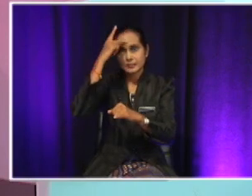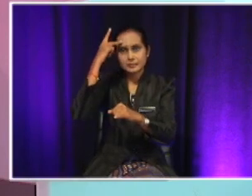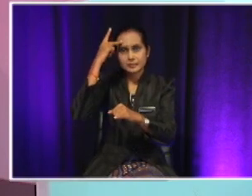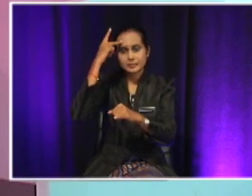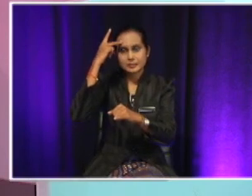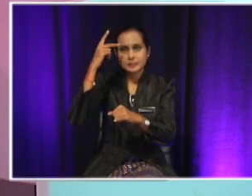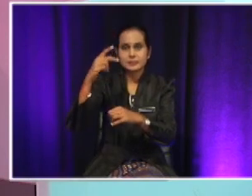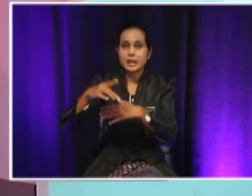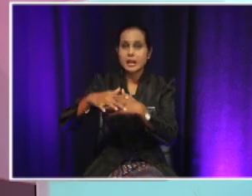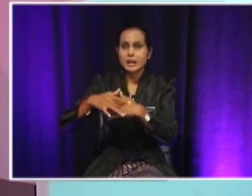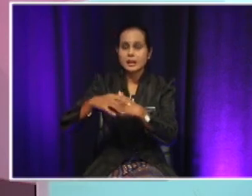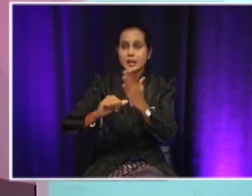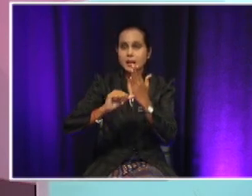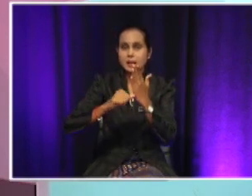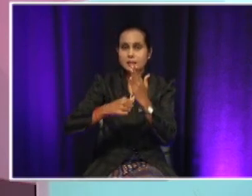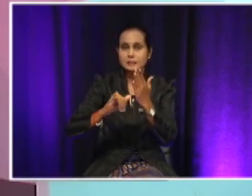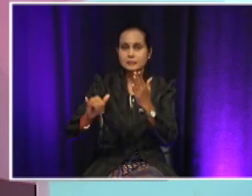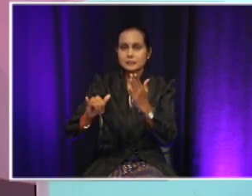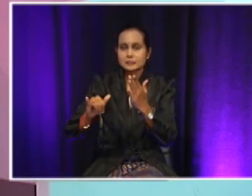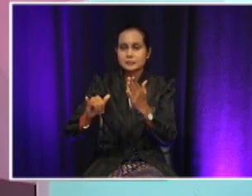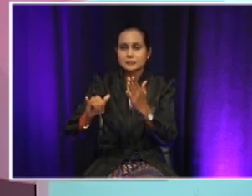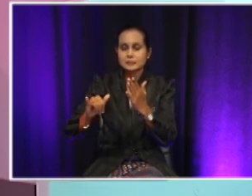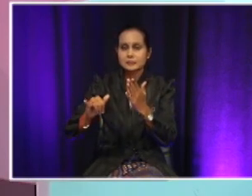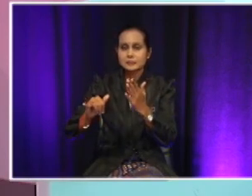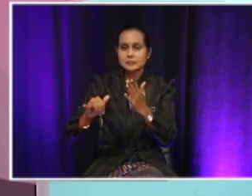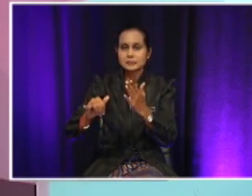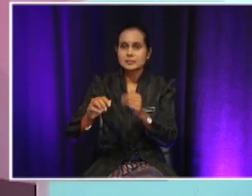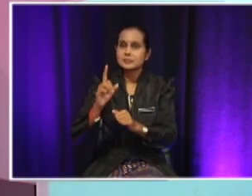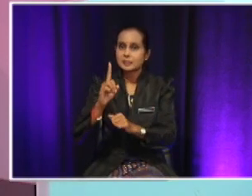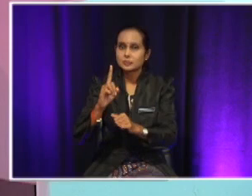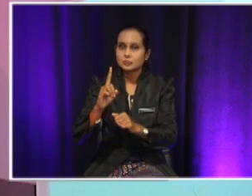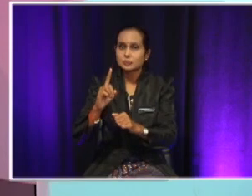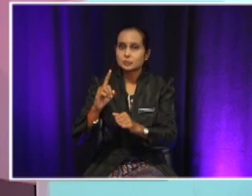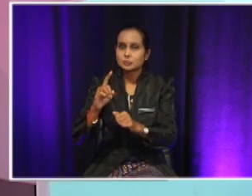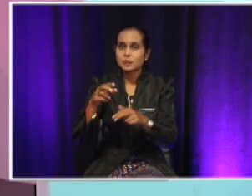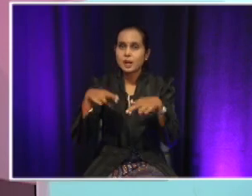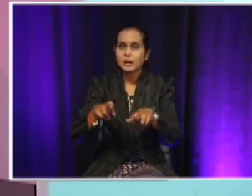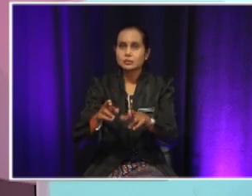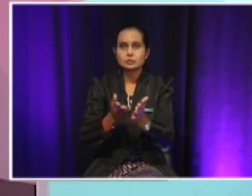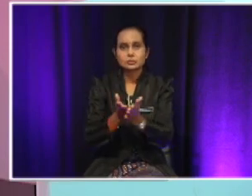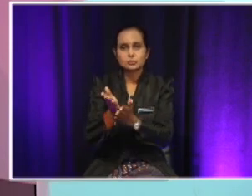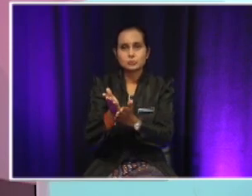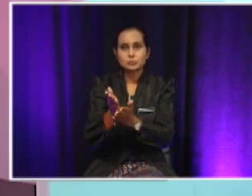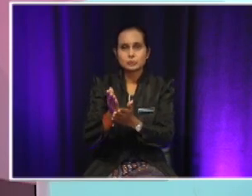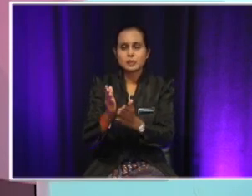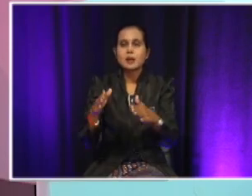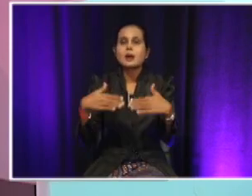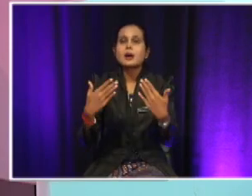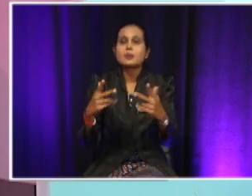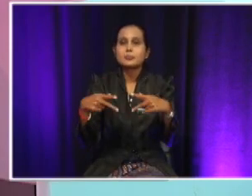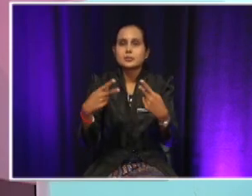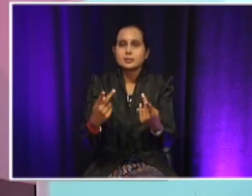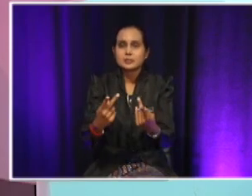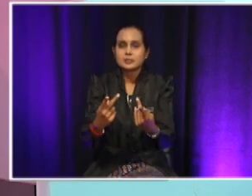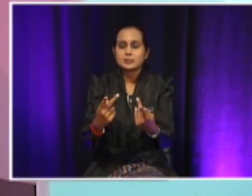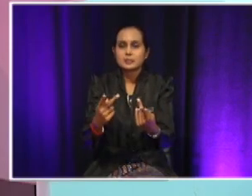adalah satu bahagian, asalnya dia adalah satu arus terus, kata satu bahagian. Jadi bagaimana nak pergi? Mestilah kena ada